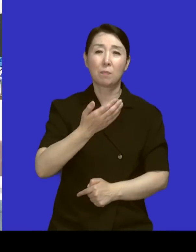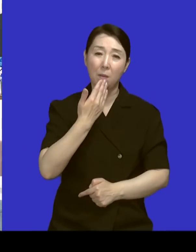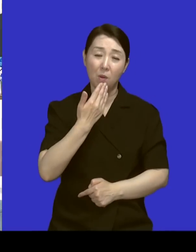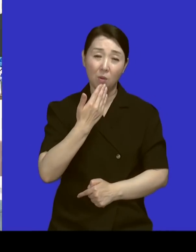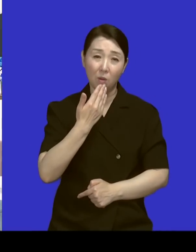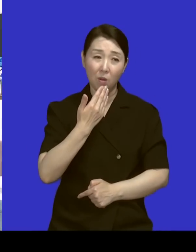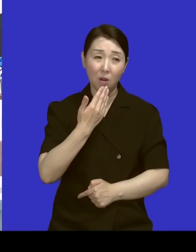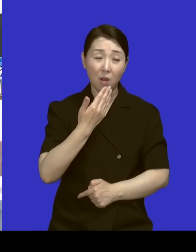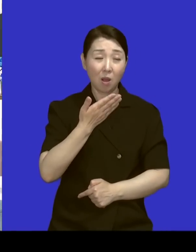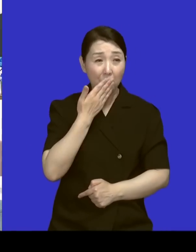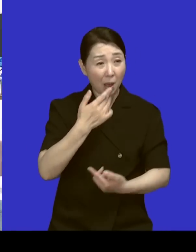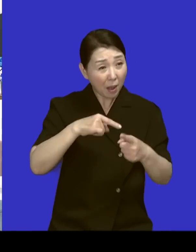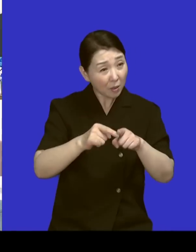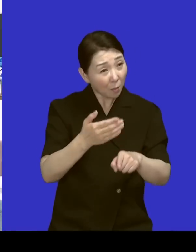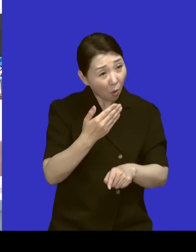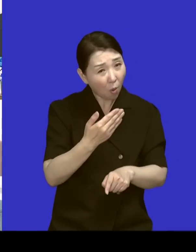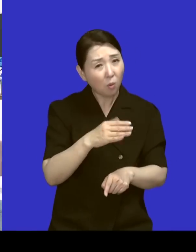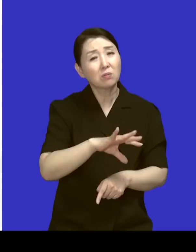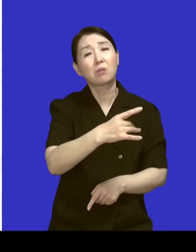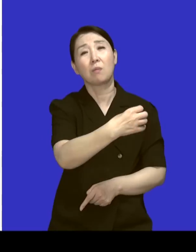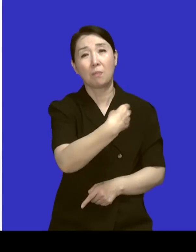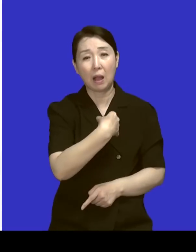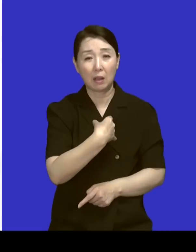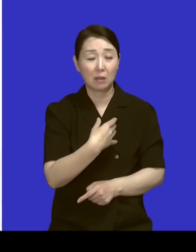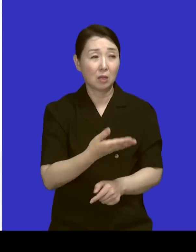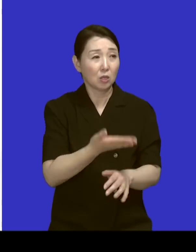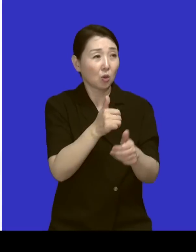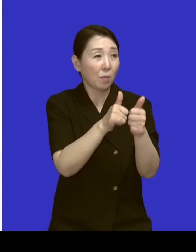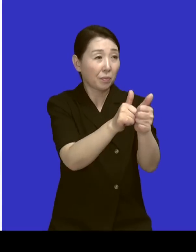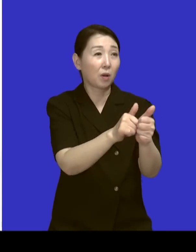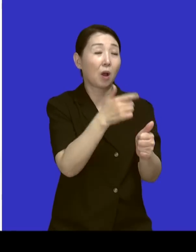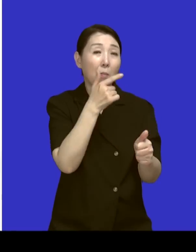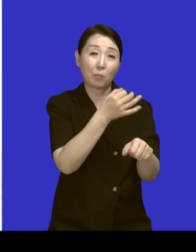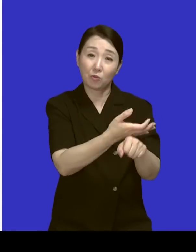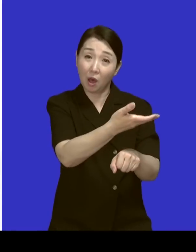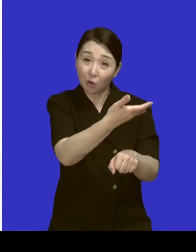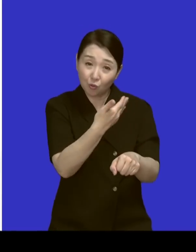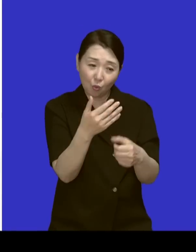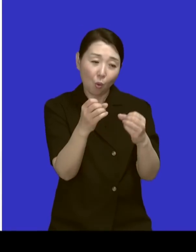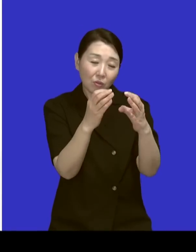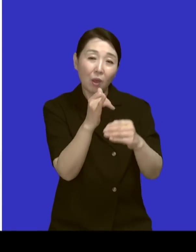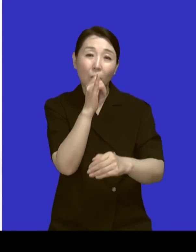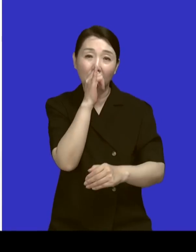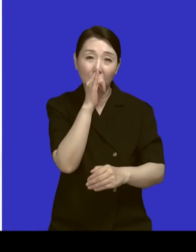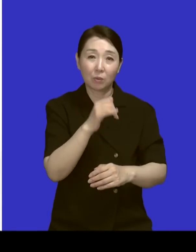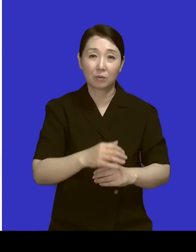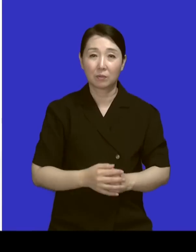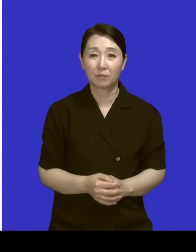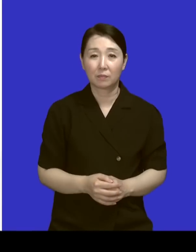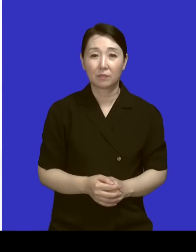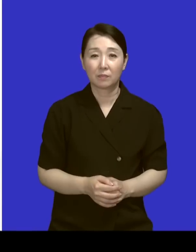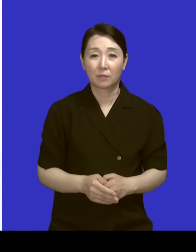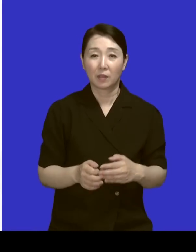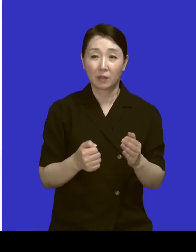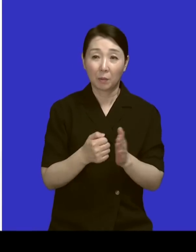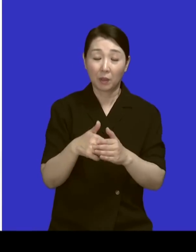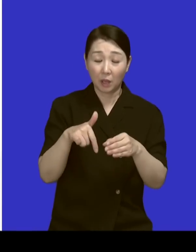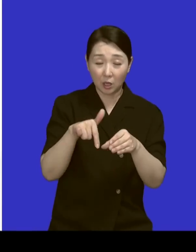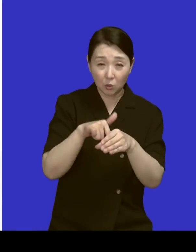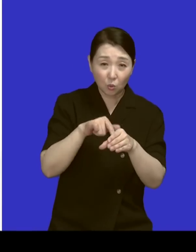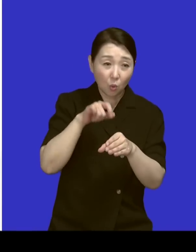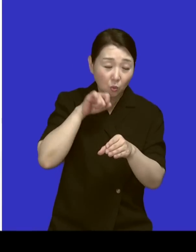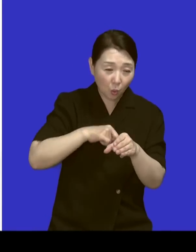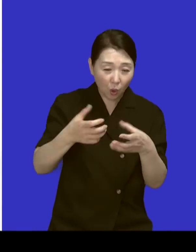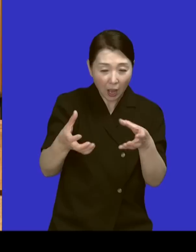해준 사람 처음이겠다. 네, 그렇죠. 그래서 선배를 따라가는데 밥도 사주고 이야기도 걸어주고 그렇게 해서 제가 기독교 동아리